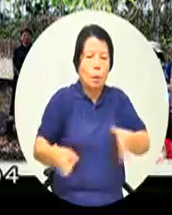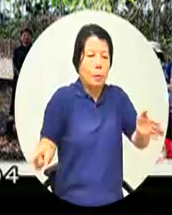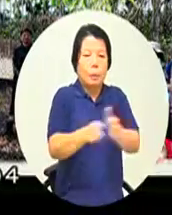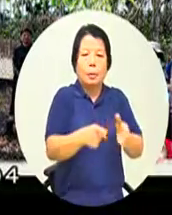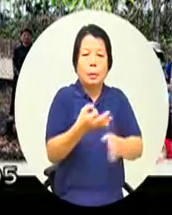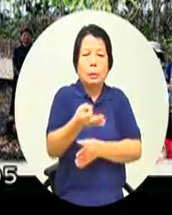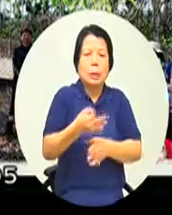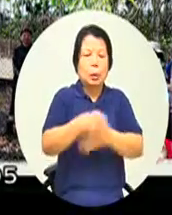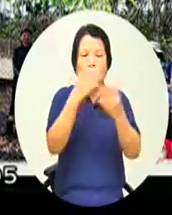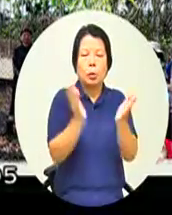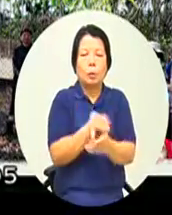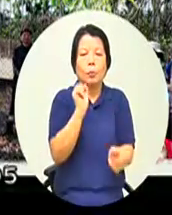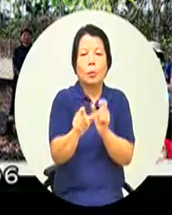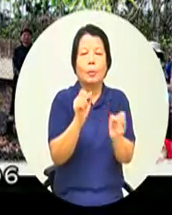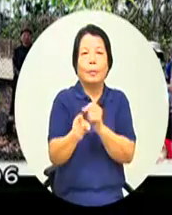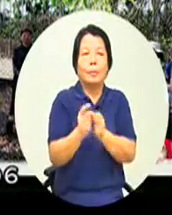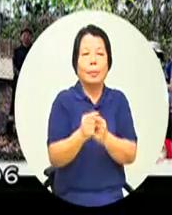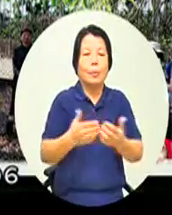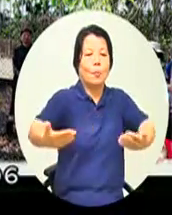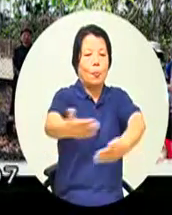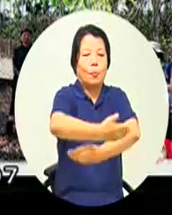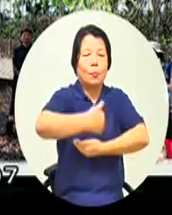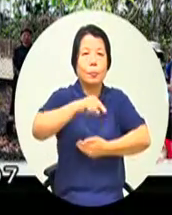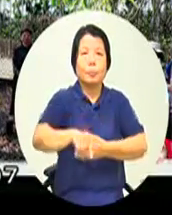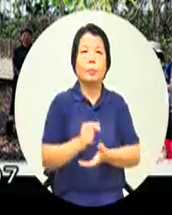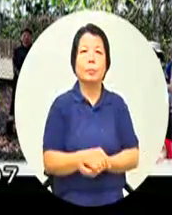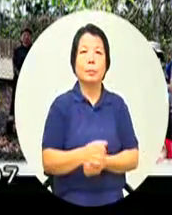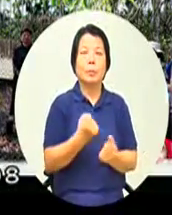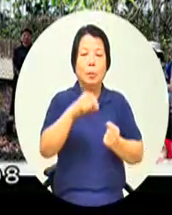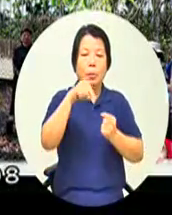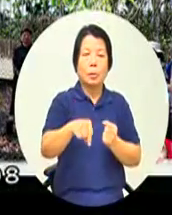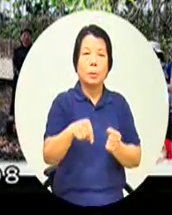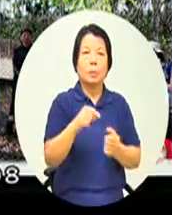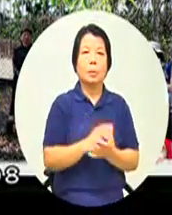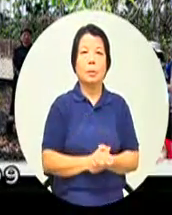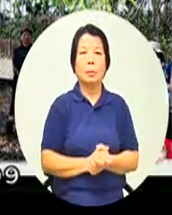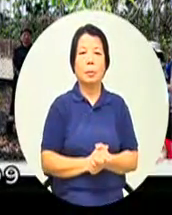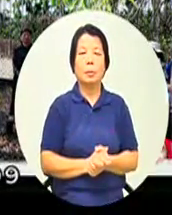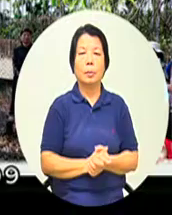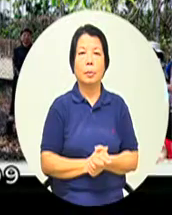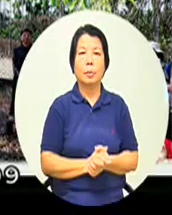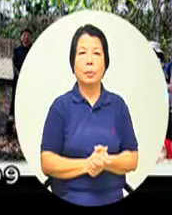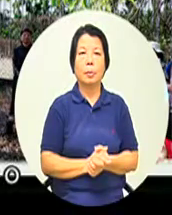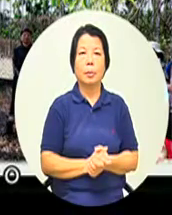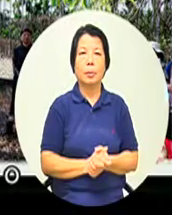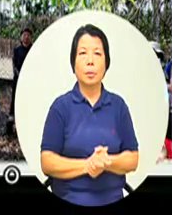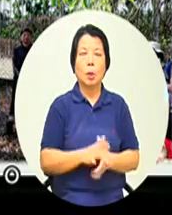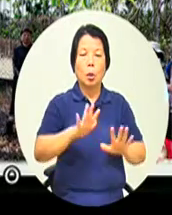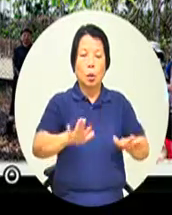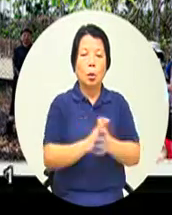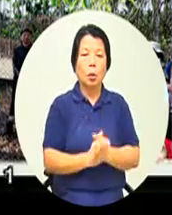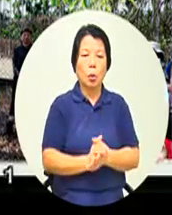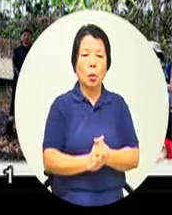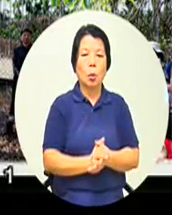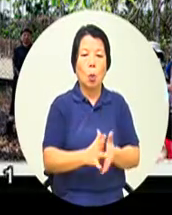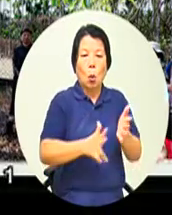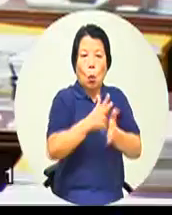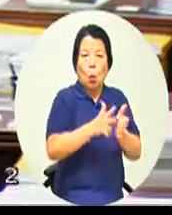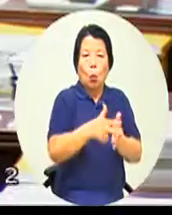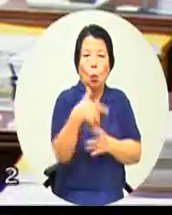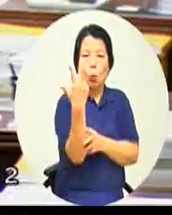蓄全部都买，他在这个地方，他总共有包括有7台的这个火